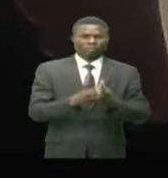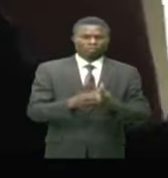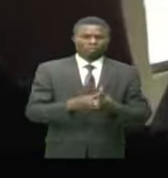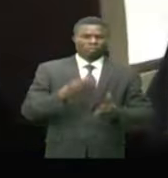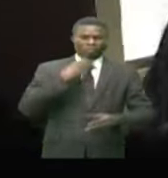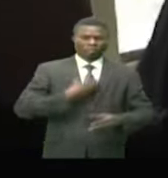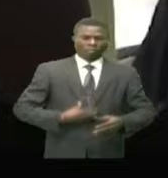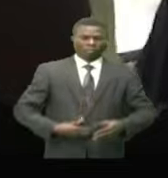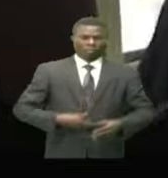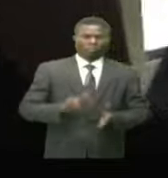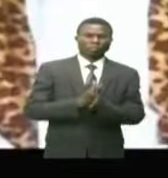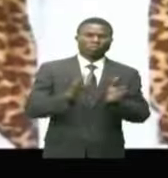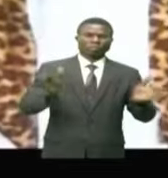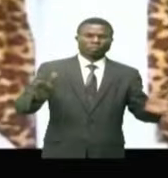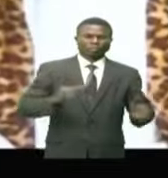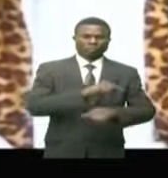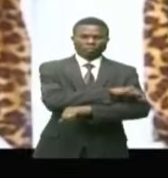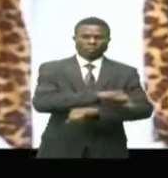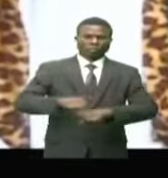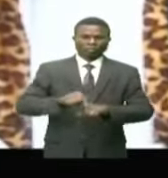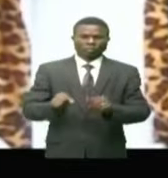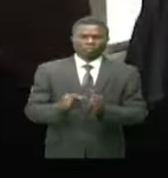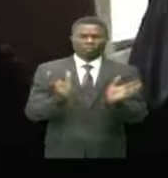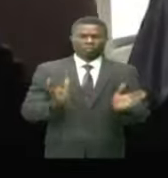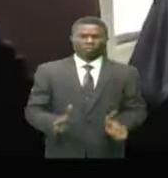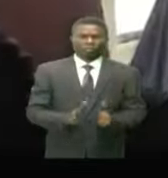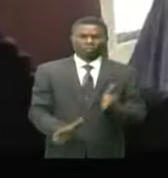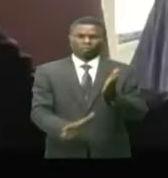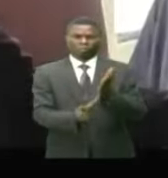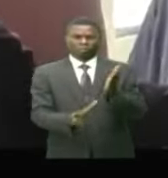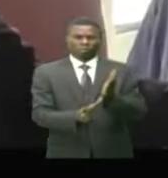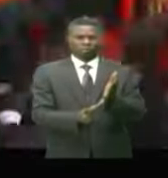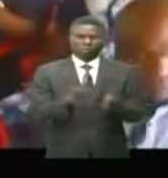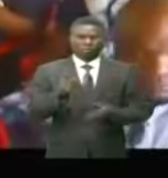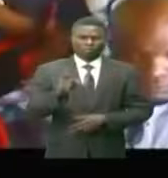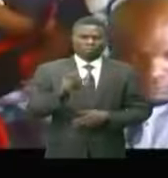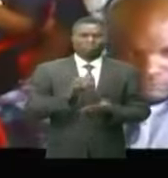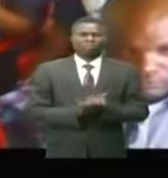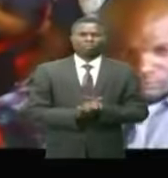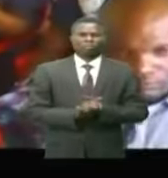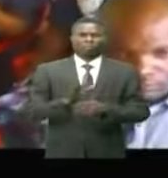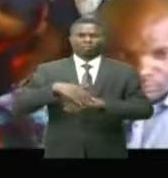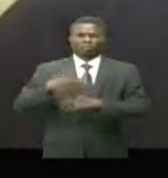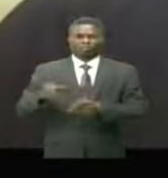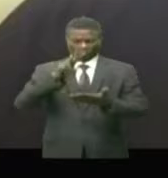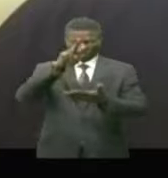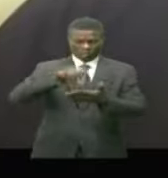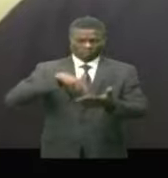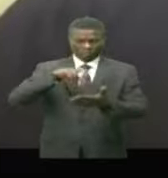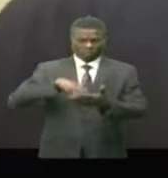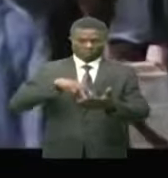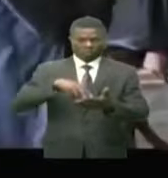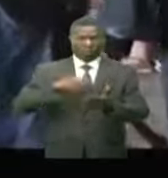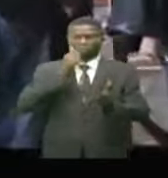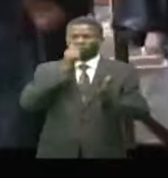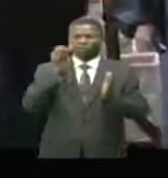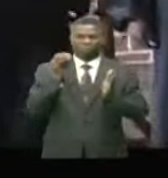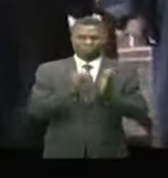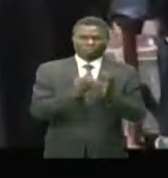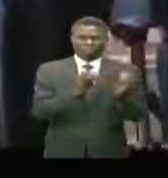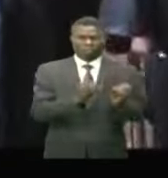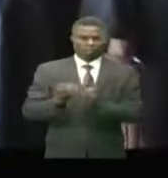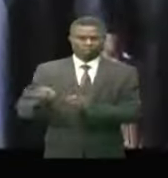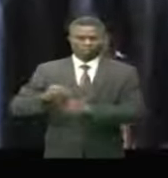l'avocat général et procureur général intérimaire Mathieu Mambo. Après la lecture de l'ordonnance